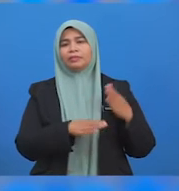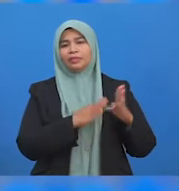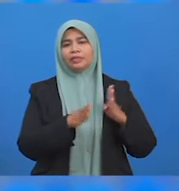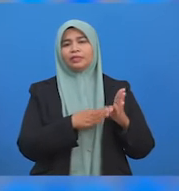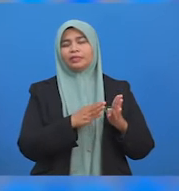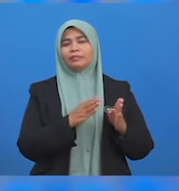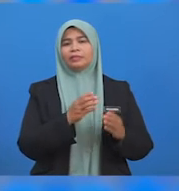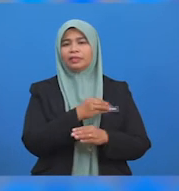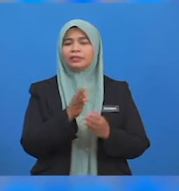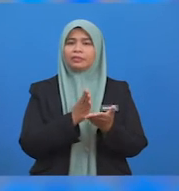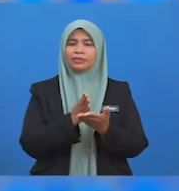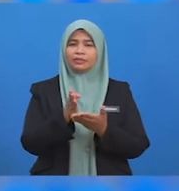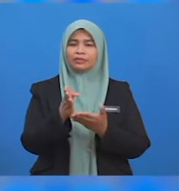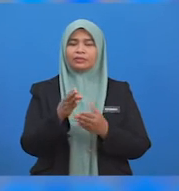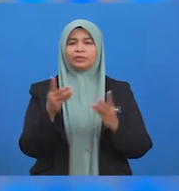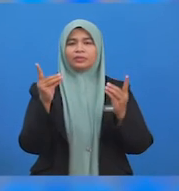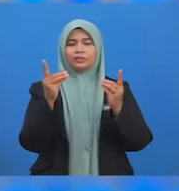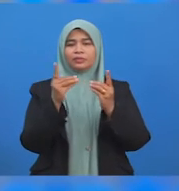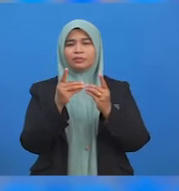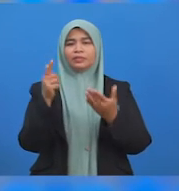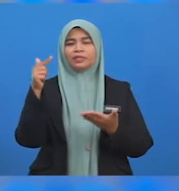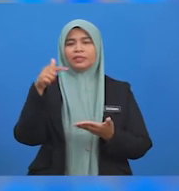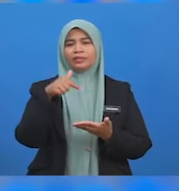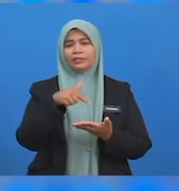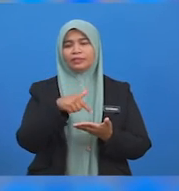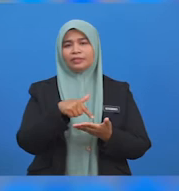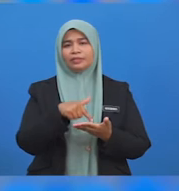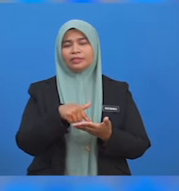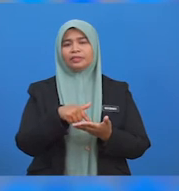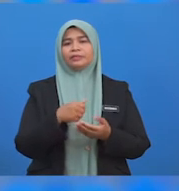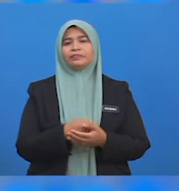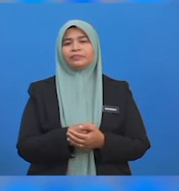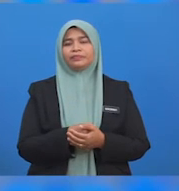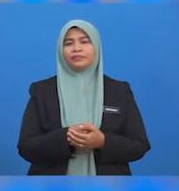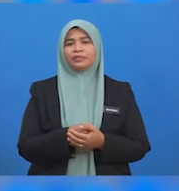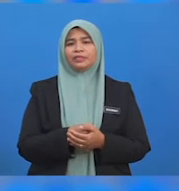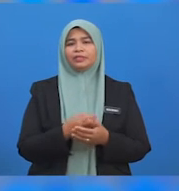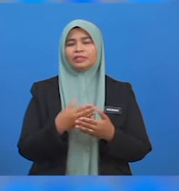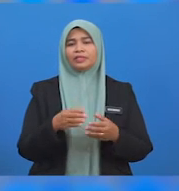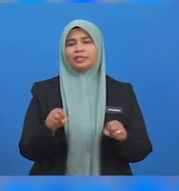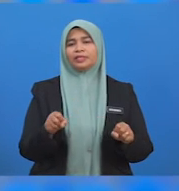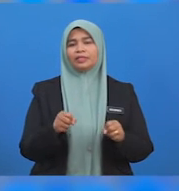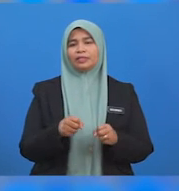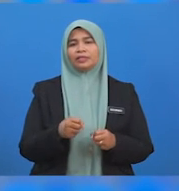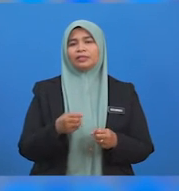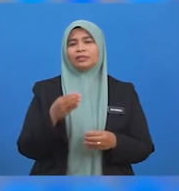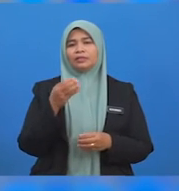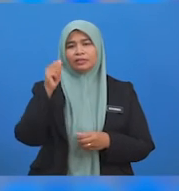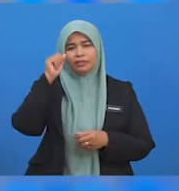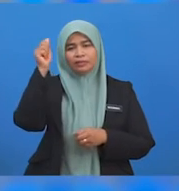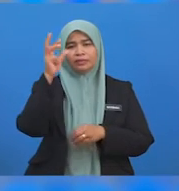istiqamah. Sehingga kita berjumpa lagi pada kelas-kelas yang akan datang insya-Allah. Sekian daripada Ustazah.